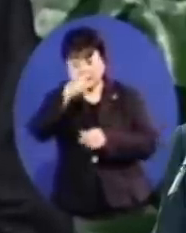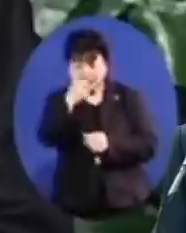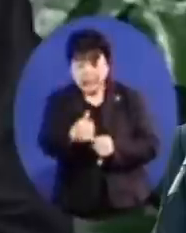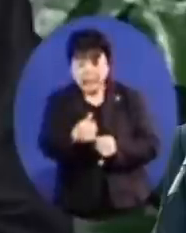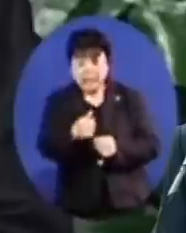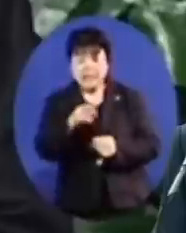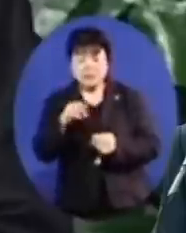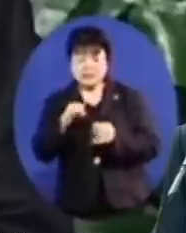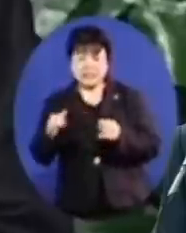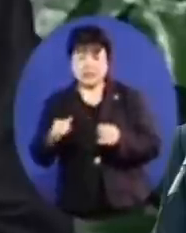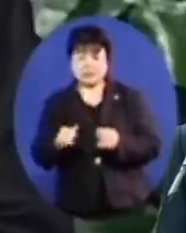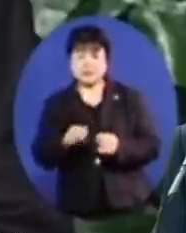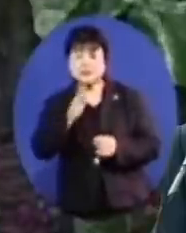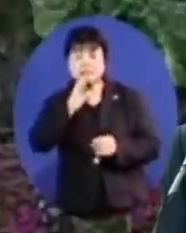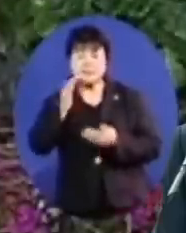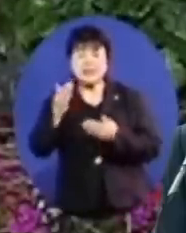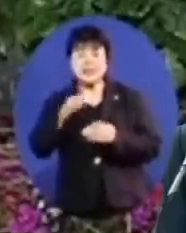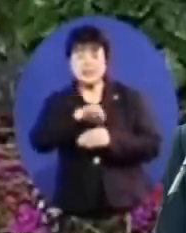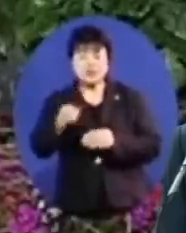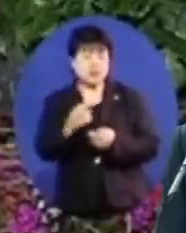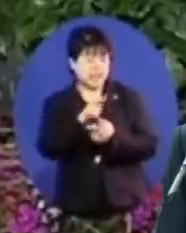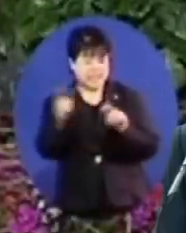것입니다.